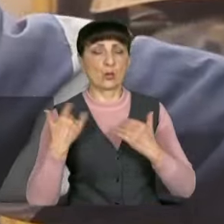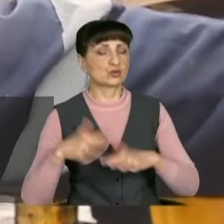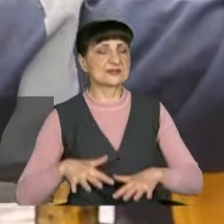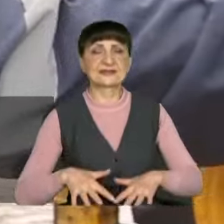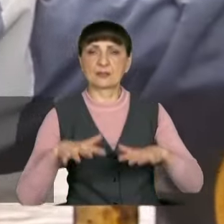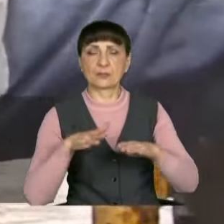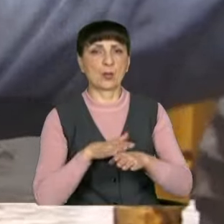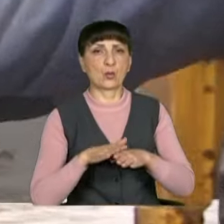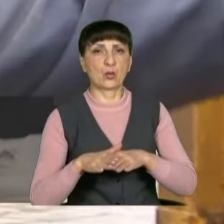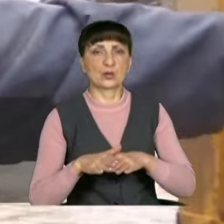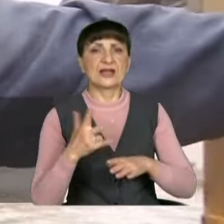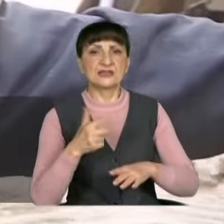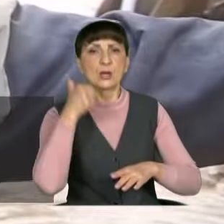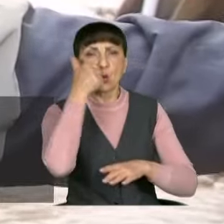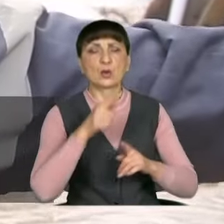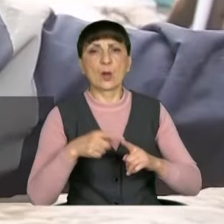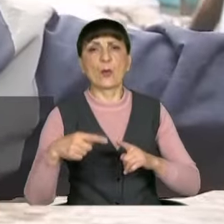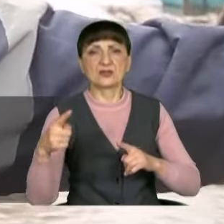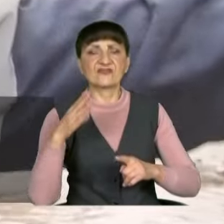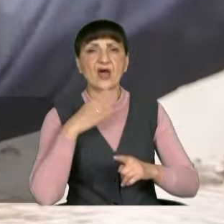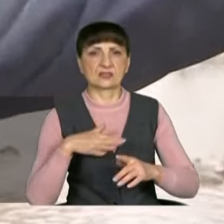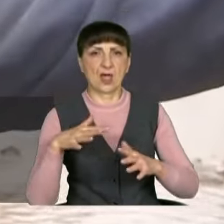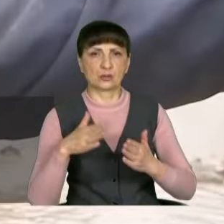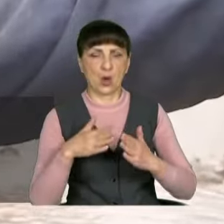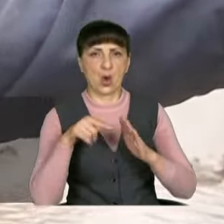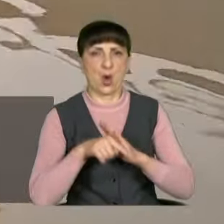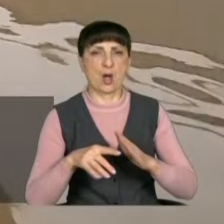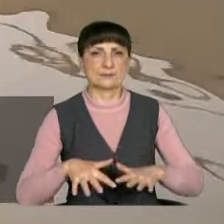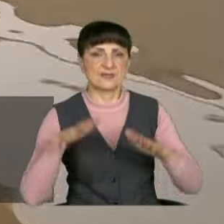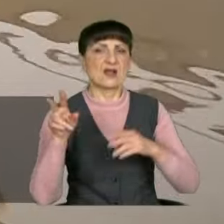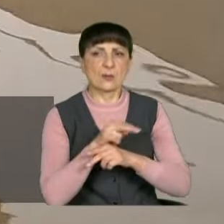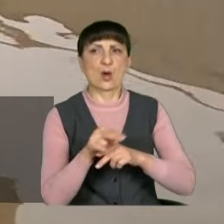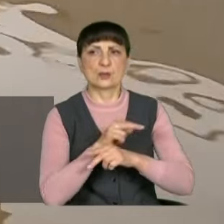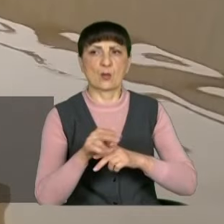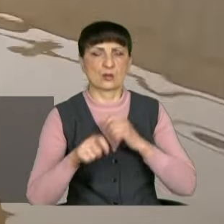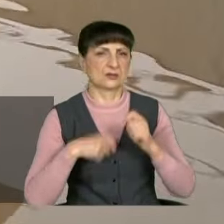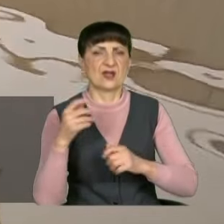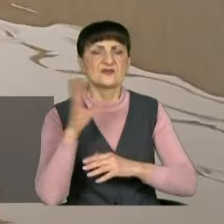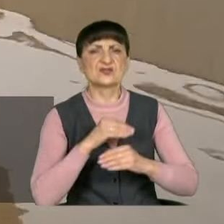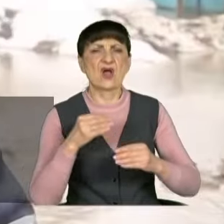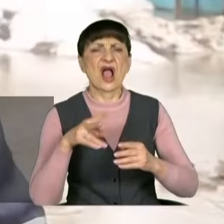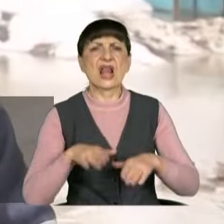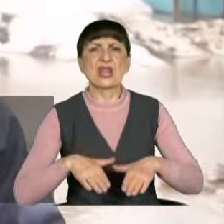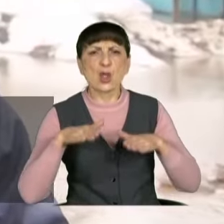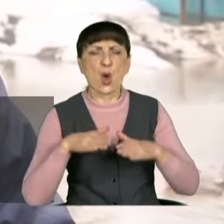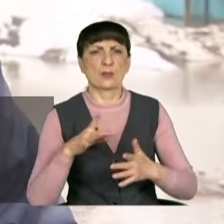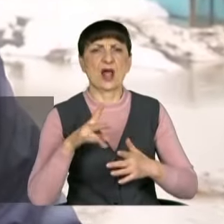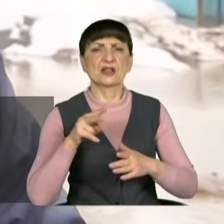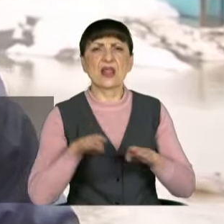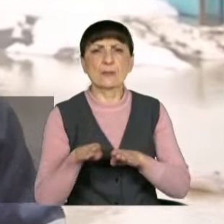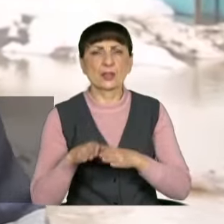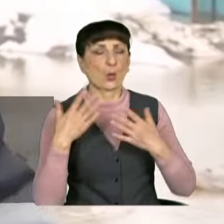его полностью. 3 года подряд вода домой заходит. Дома весь ремонт, все. Вещи, все, линолеум, ламинат, все уже в